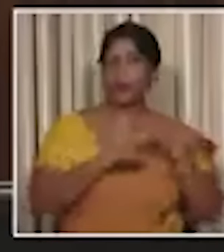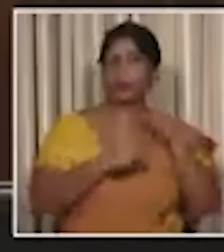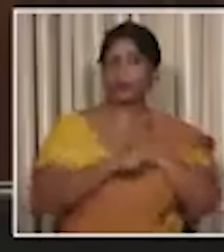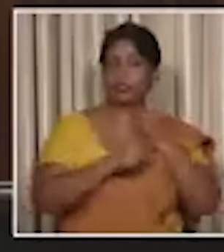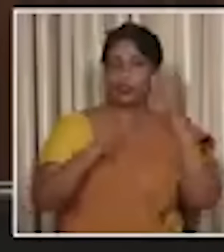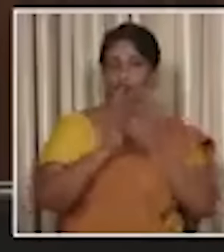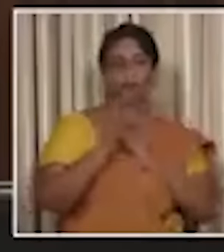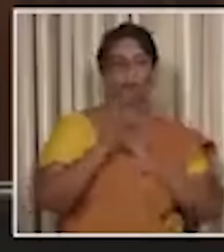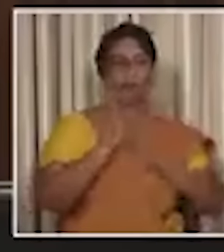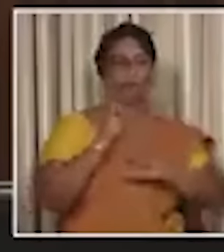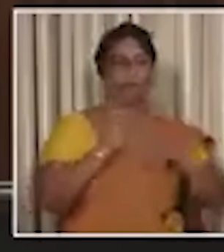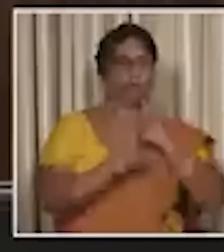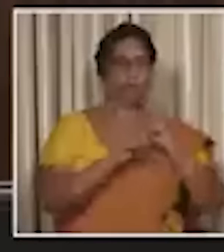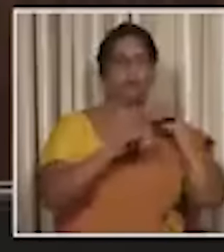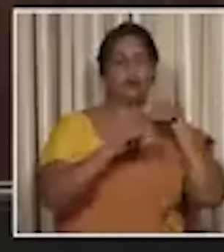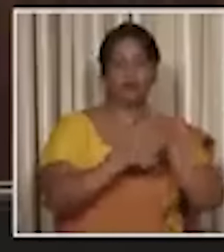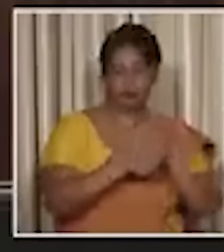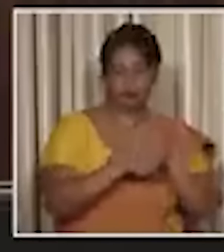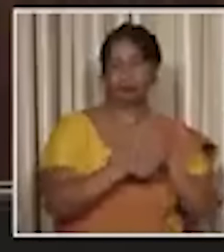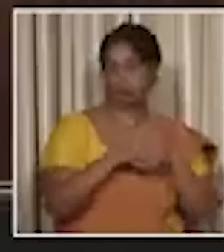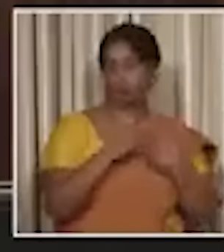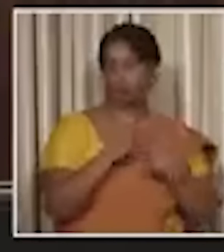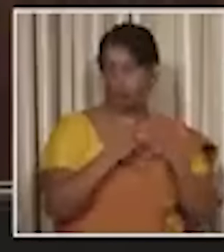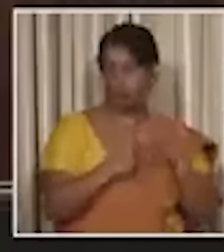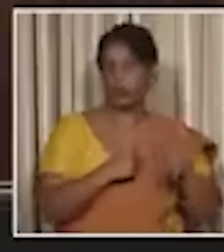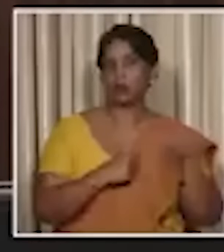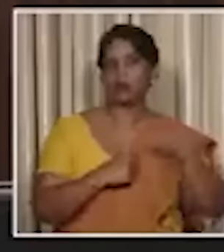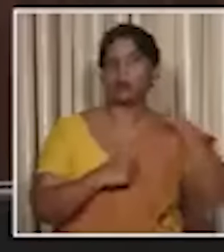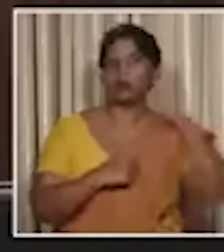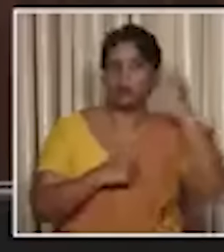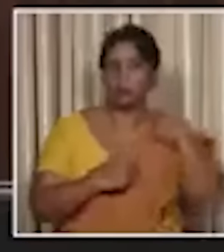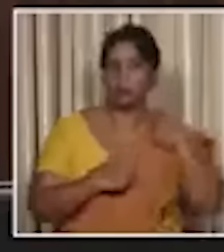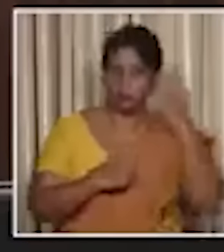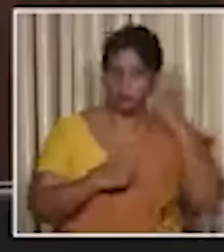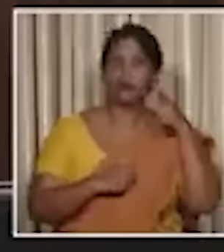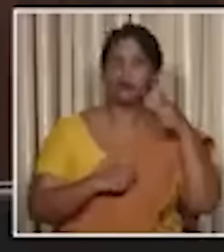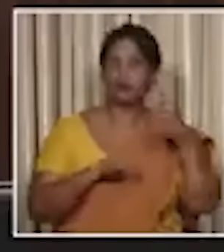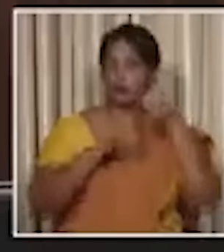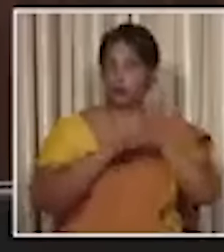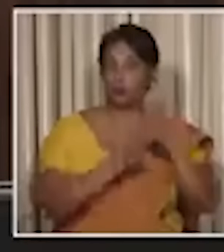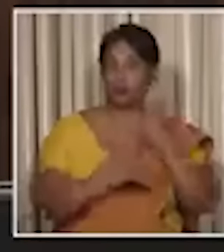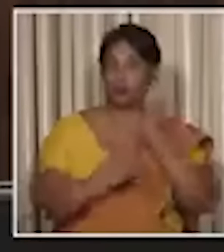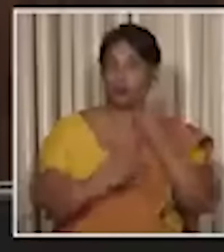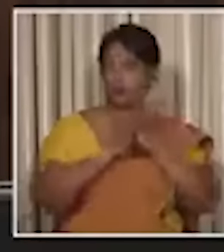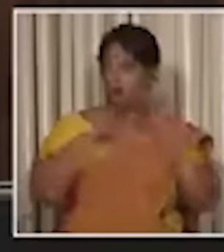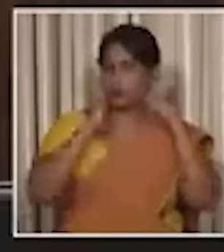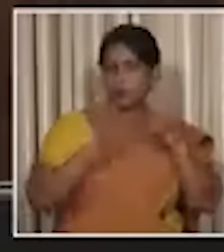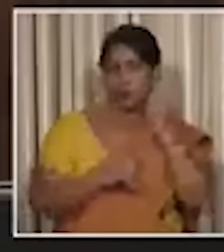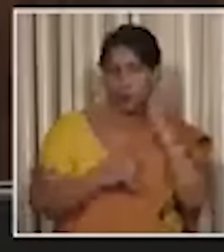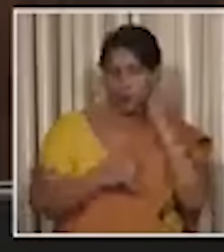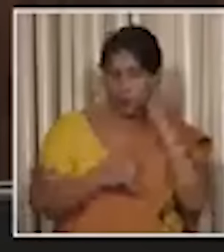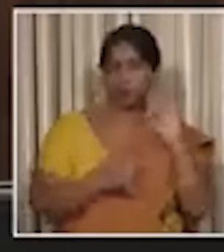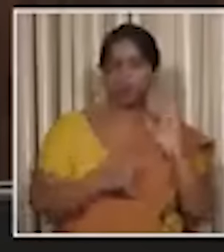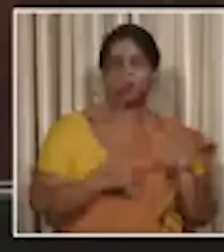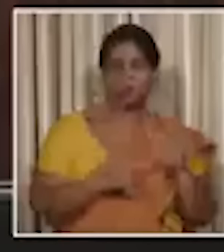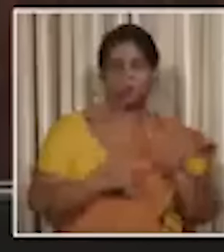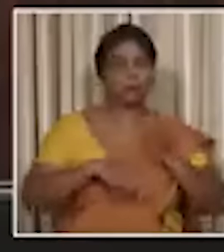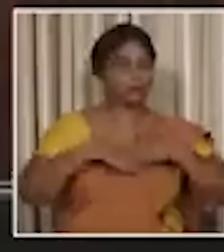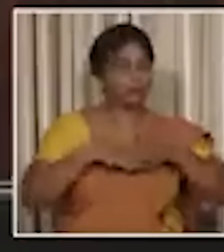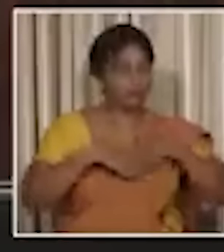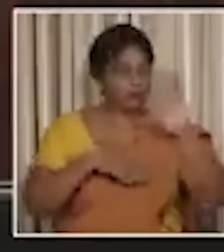அல்ல. எந்த ஒரு அரசாங்கத்திலும் எந்த ஒரு சூழ்நிலையும் பொருளாதாரத்திலிருந்து ஒதுக்கப்பட்ட மக்கள் வாழ்ந்து வருகின்றார்கள், தொடர்பே இல்லாத மக்கள்